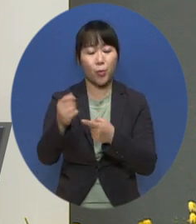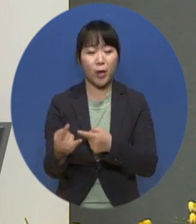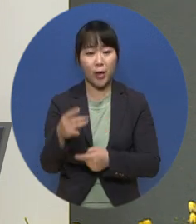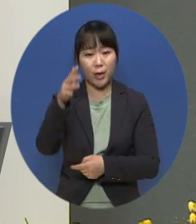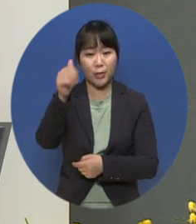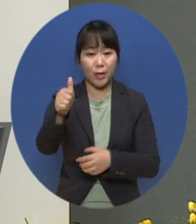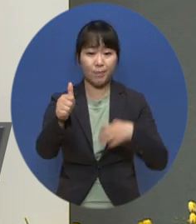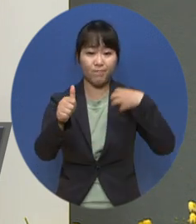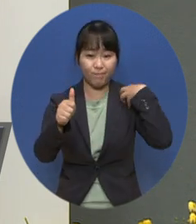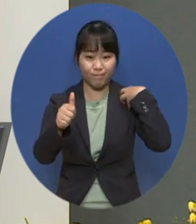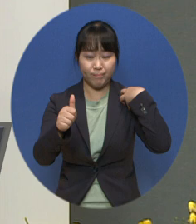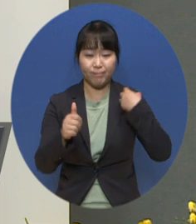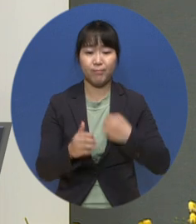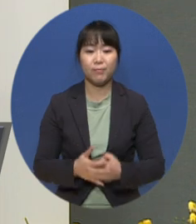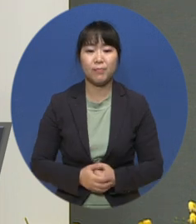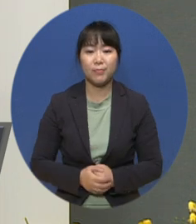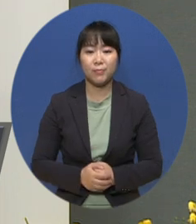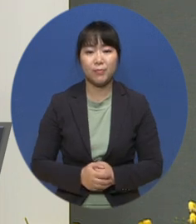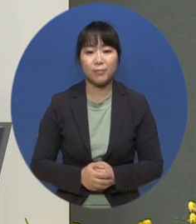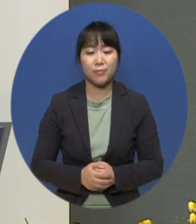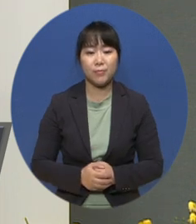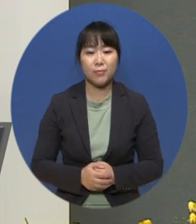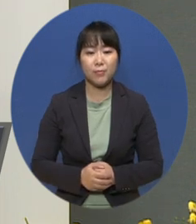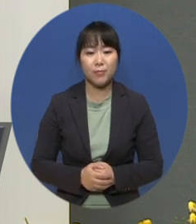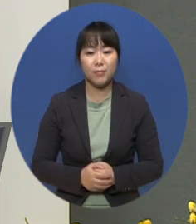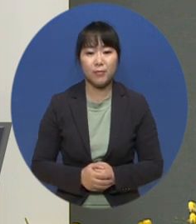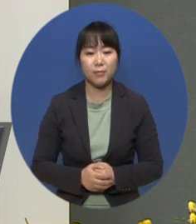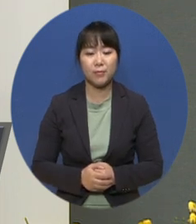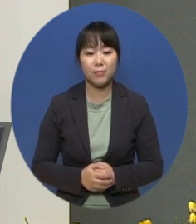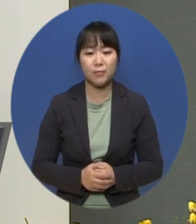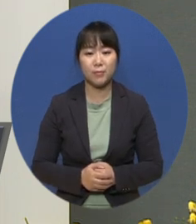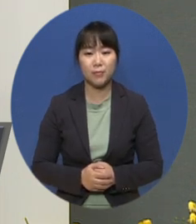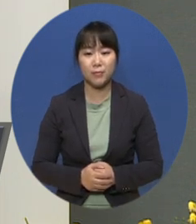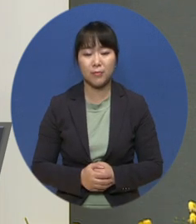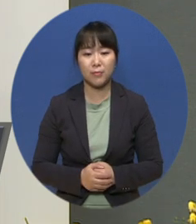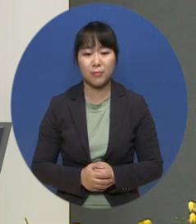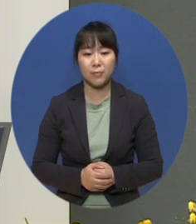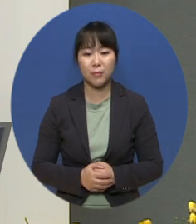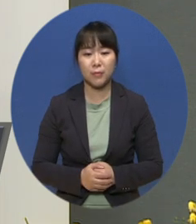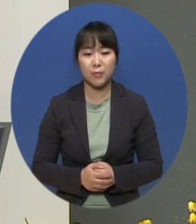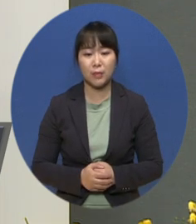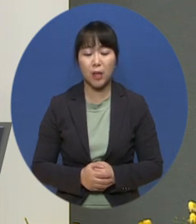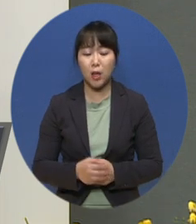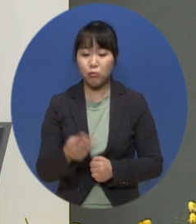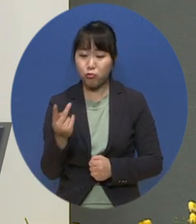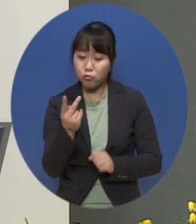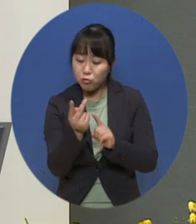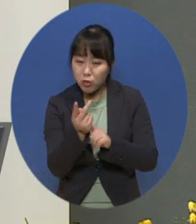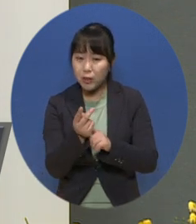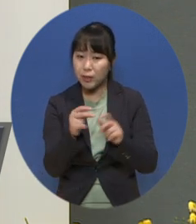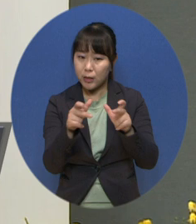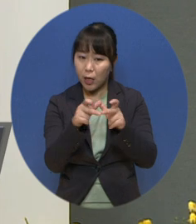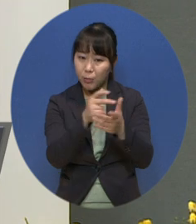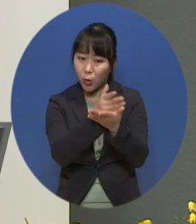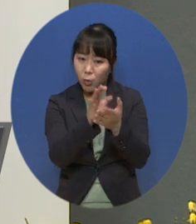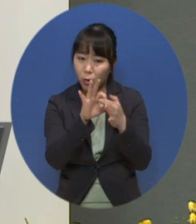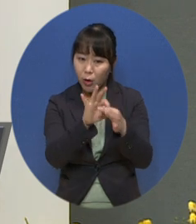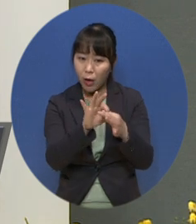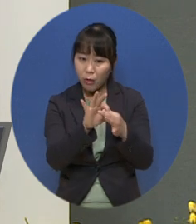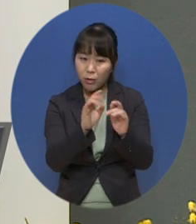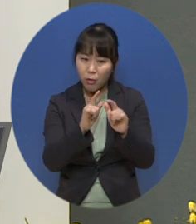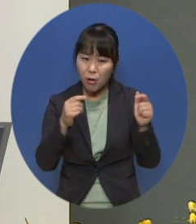마트 셨어요 a 두 장의 요인에 의한 여러 가지의 예